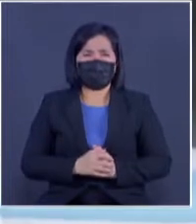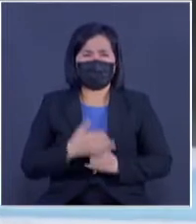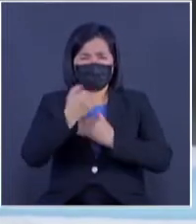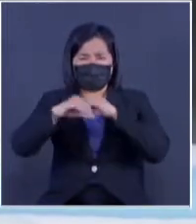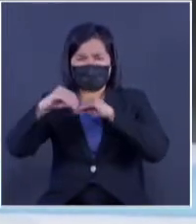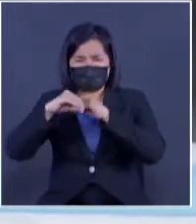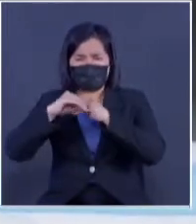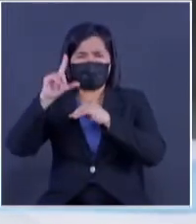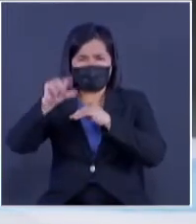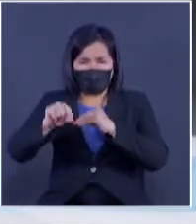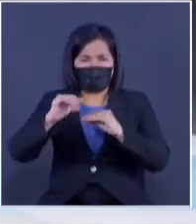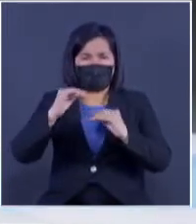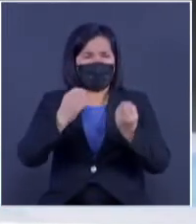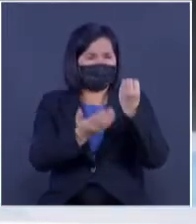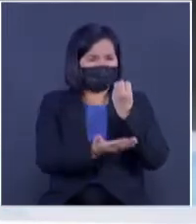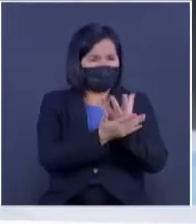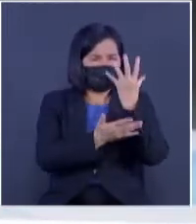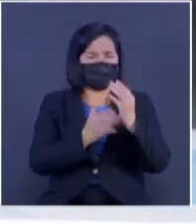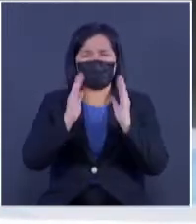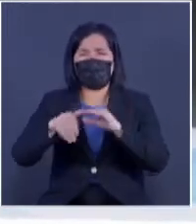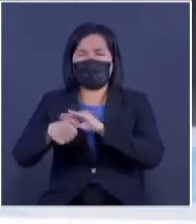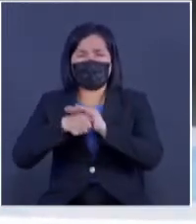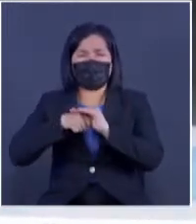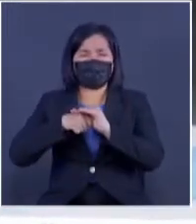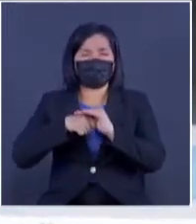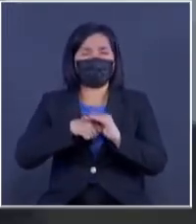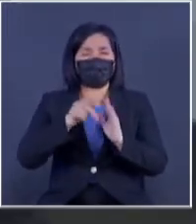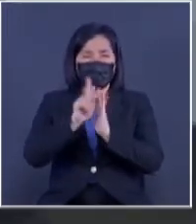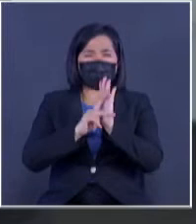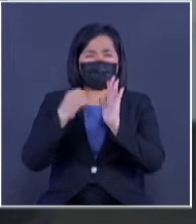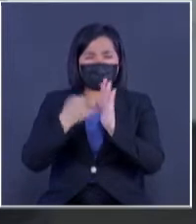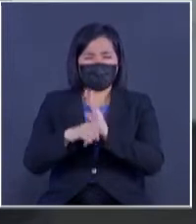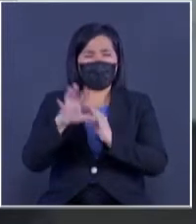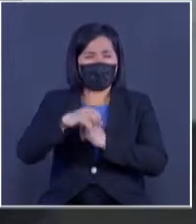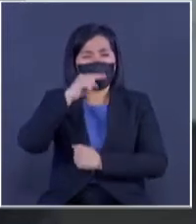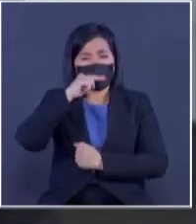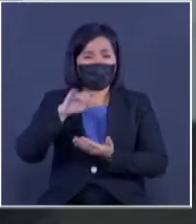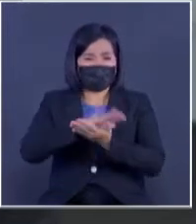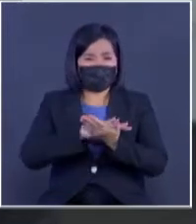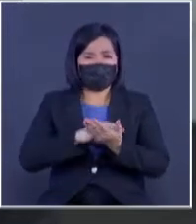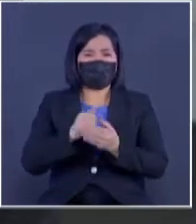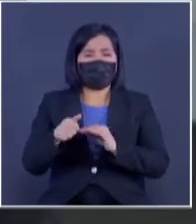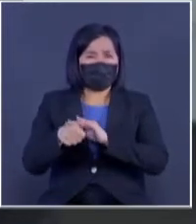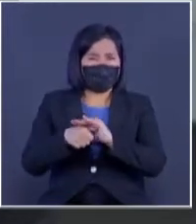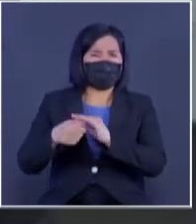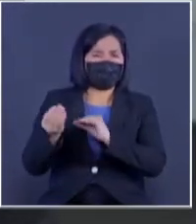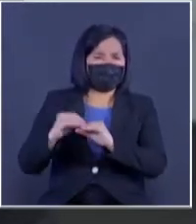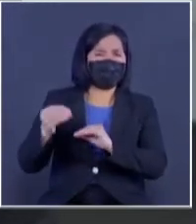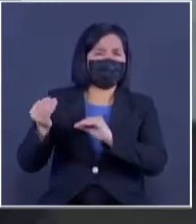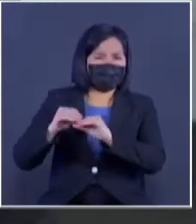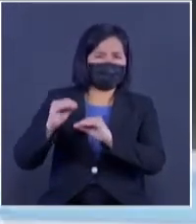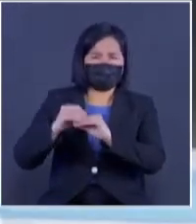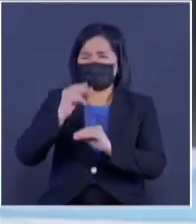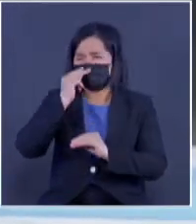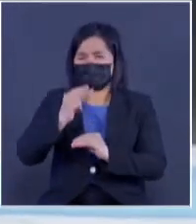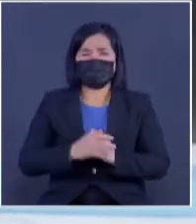านก็เลยทำให้เกิดปัญหาการลักลอบนำเข้าบุหรี่เข้ามาอย่างผิดกฎหมายแล้วก็มีการลักลอบนำเข้ามาแบบนี้เนี่ยเพิ่มมากขึ้น